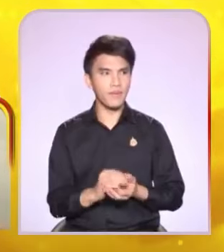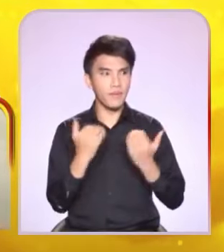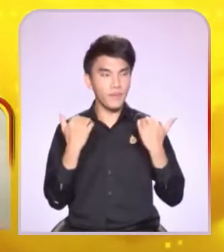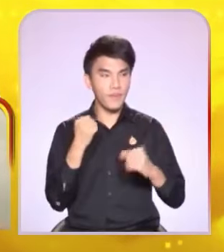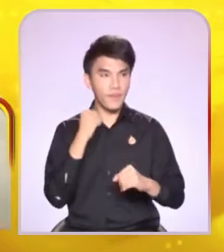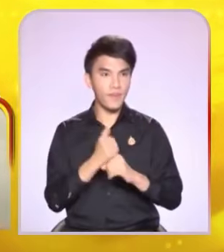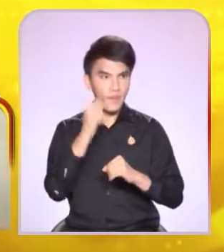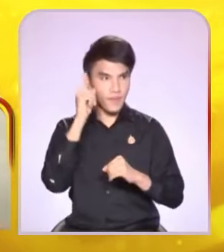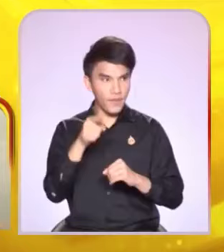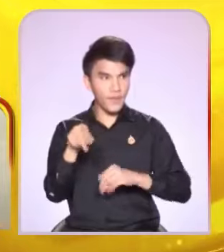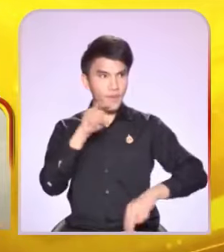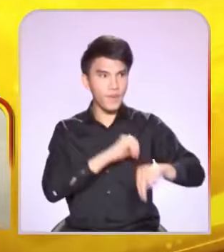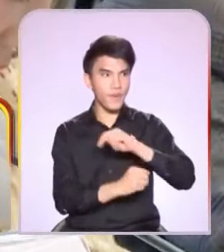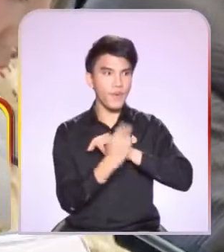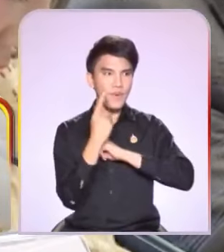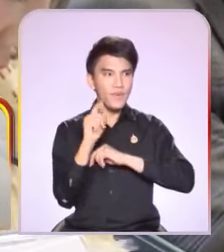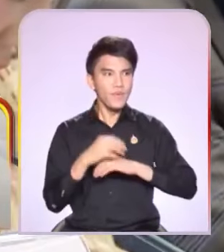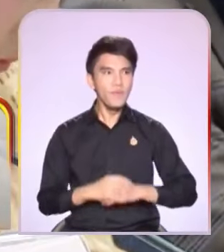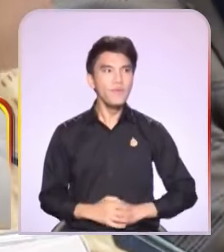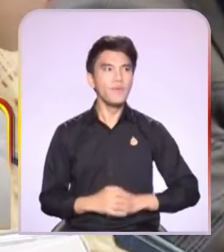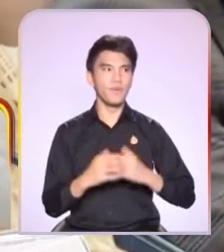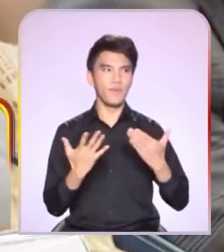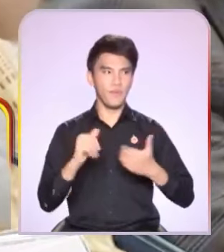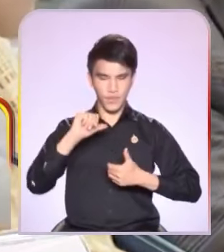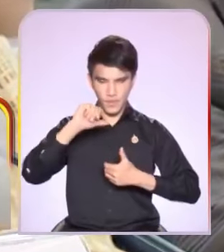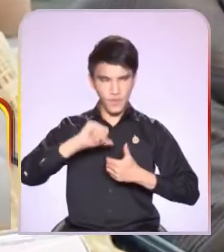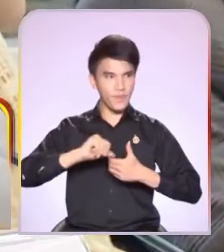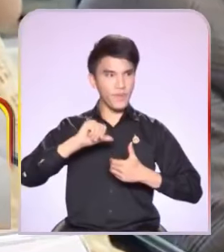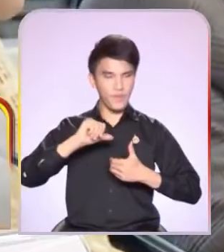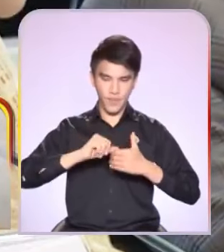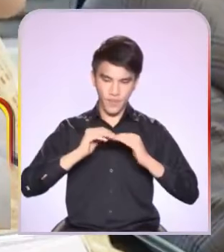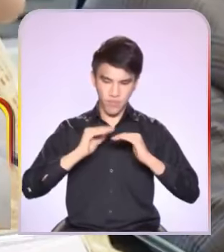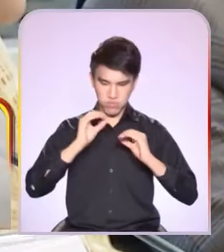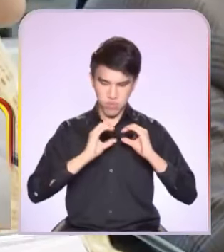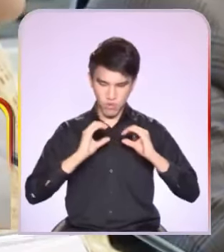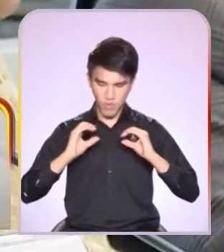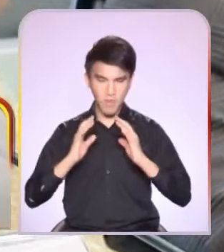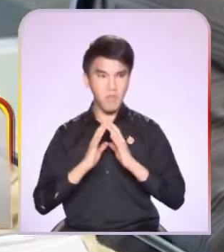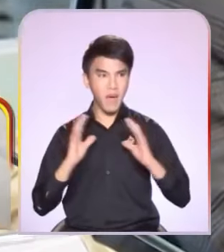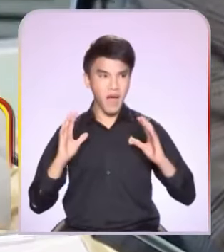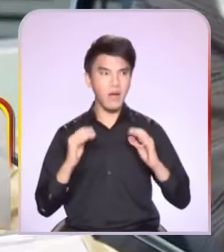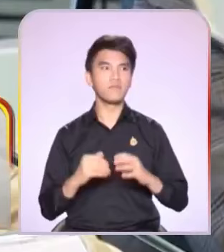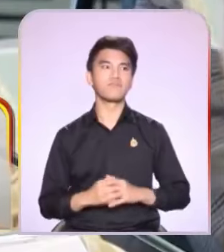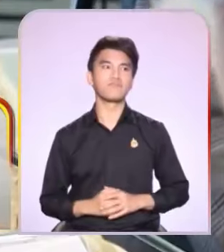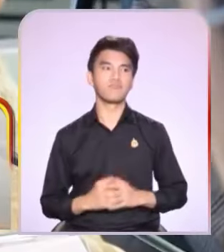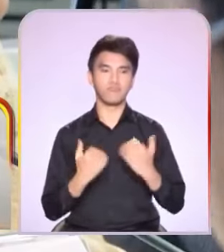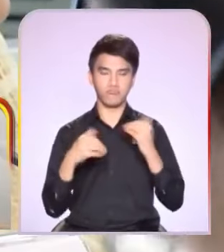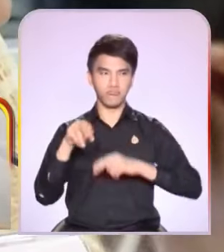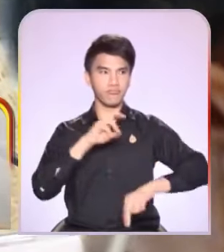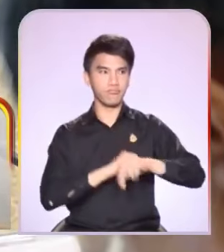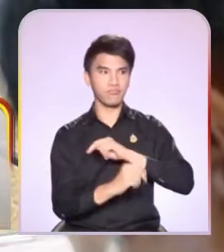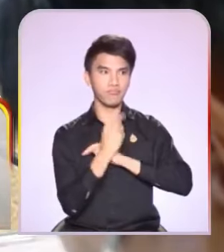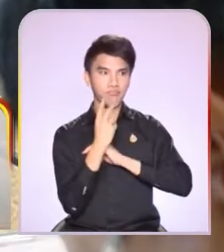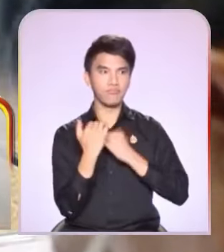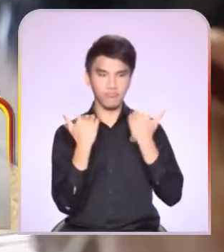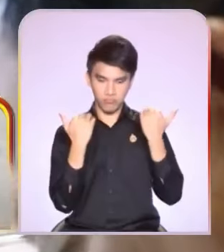ไปได้ยังไงที่คนตรวจสอบสภาพรถไม่เห็นเหรอถังก๊าซที่มันเกินมาหลายถังแบบนี้คุณจิรุธบอกว่าเรื่องการตรวจสอบจำนว